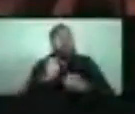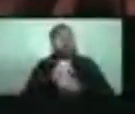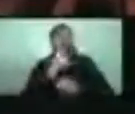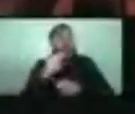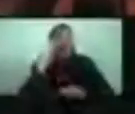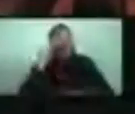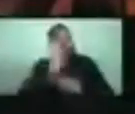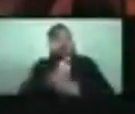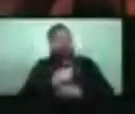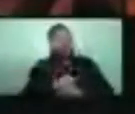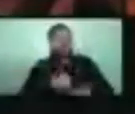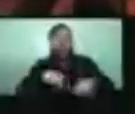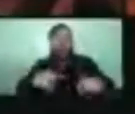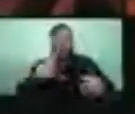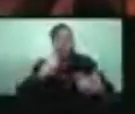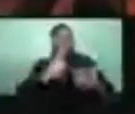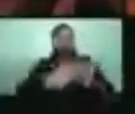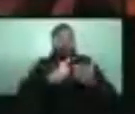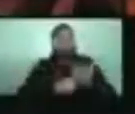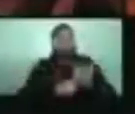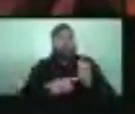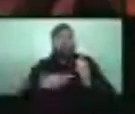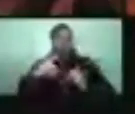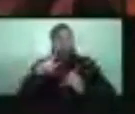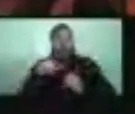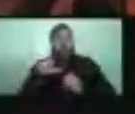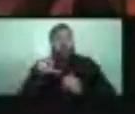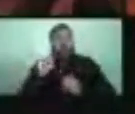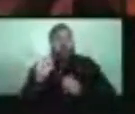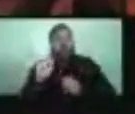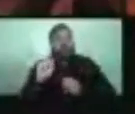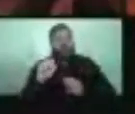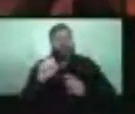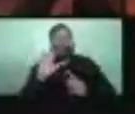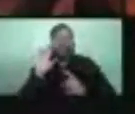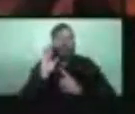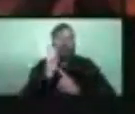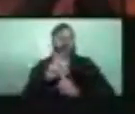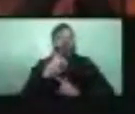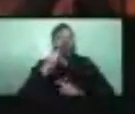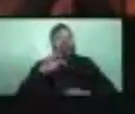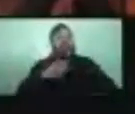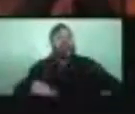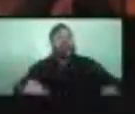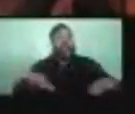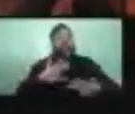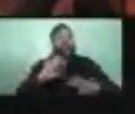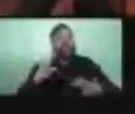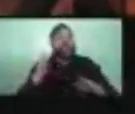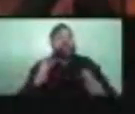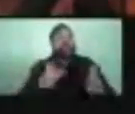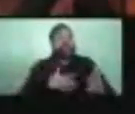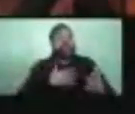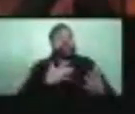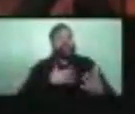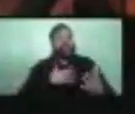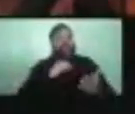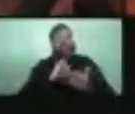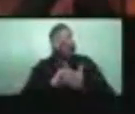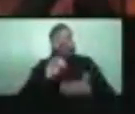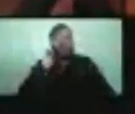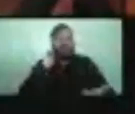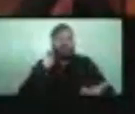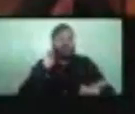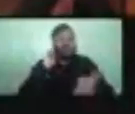shule 10 hazina shule 7 hazina viwanja vinavyofaa vya kutoto.